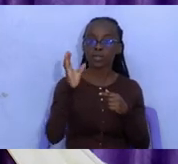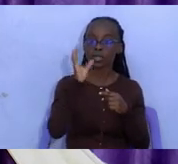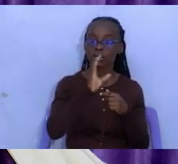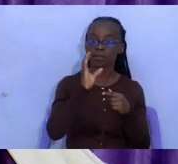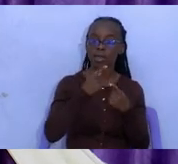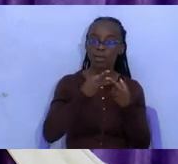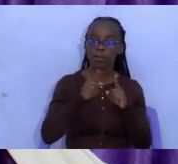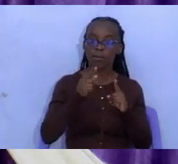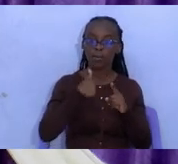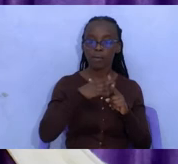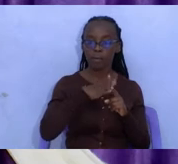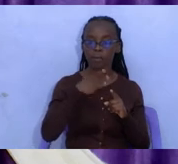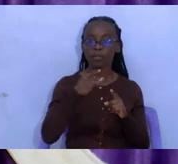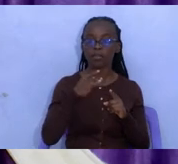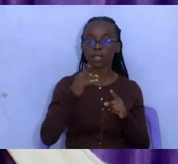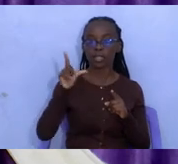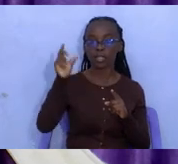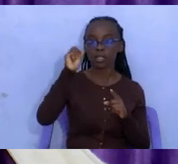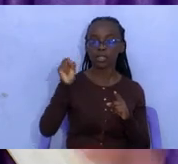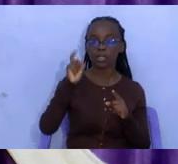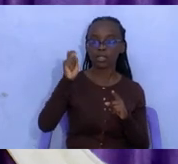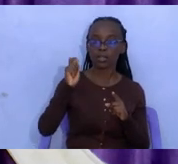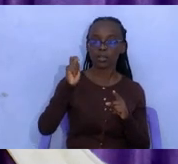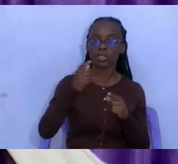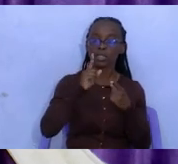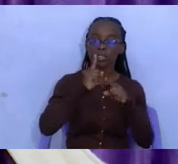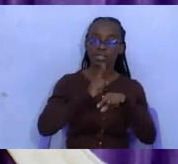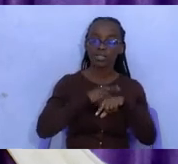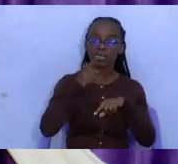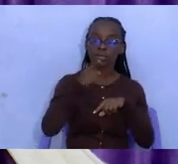nitakuwa nimepoteza wewe ukihamia duka ingine."